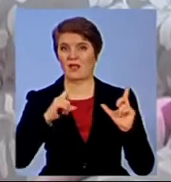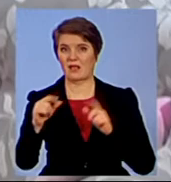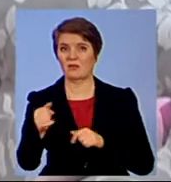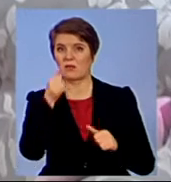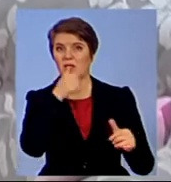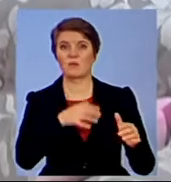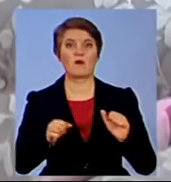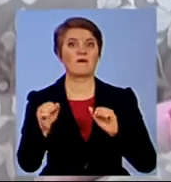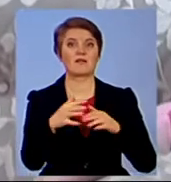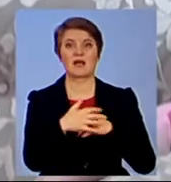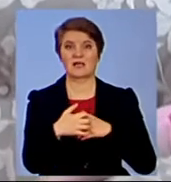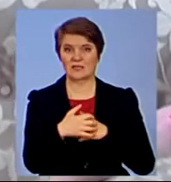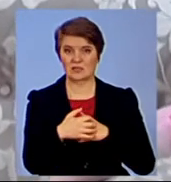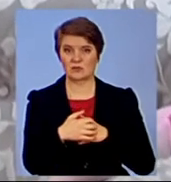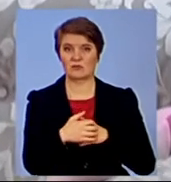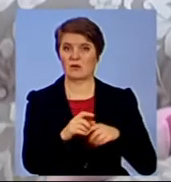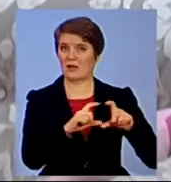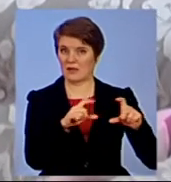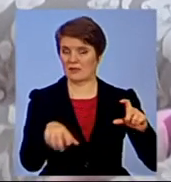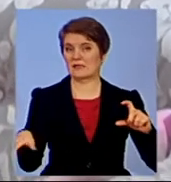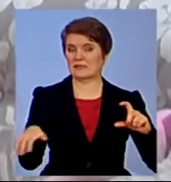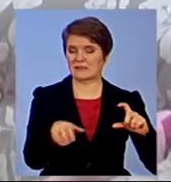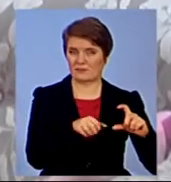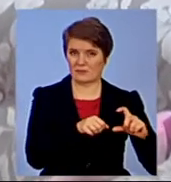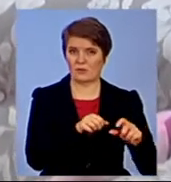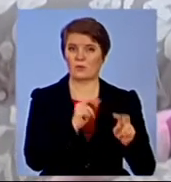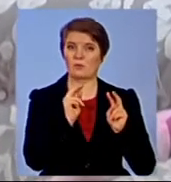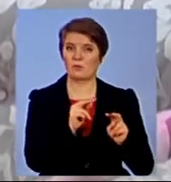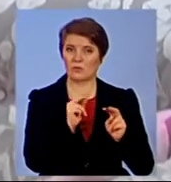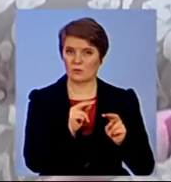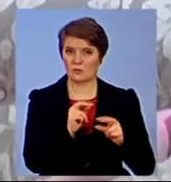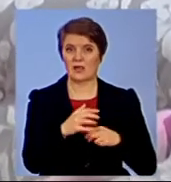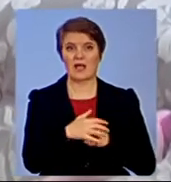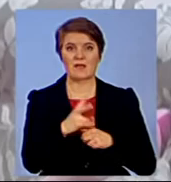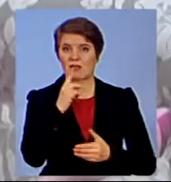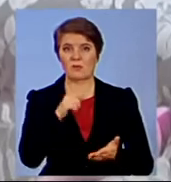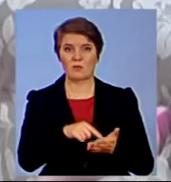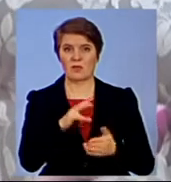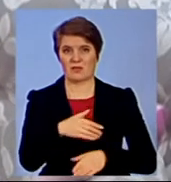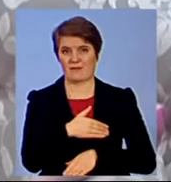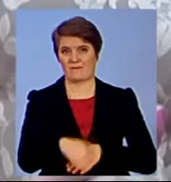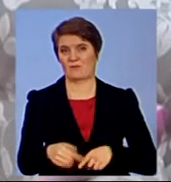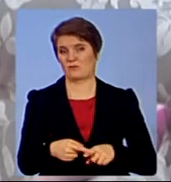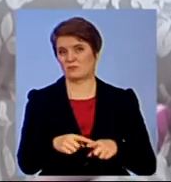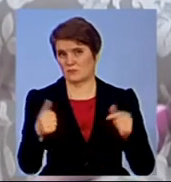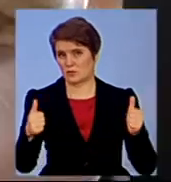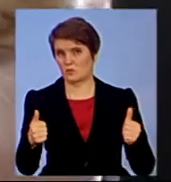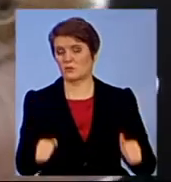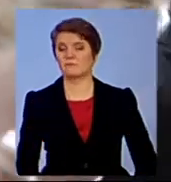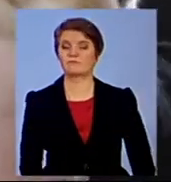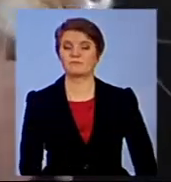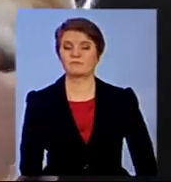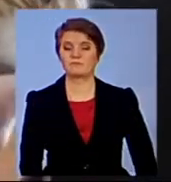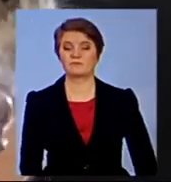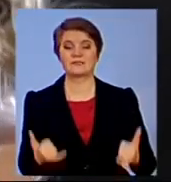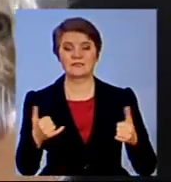нікому віддати кішечку, вони забирають її назад, піклуються про неї. Тварина не потрапляє на вулицю, і це просто супер. Нині